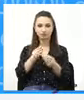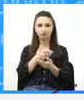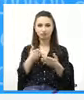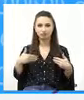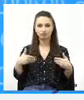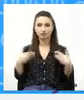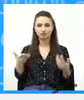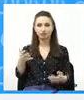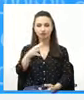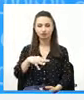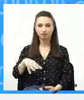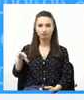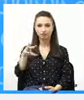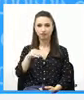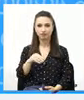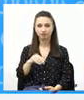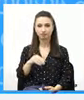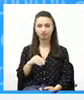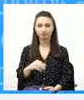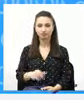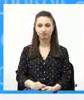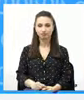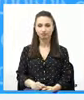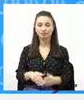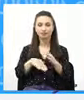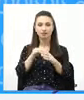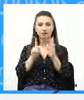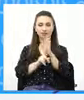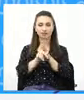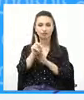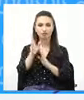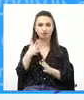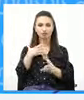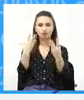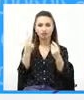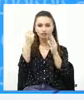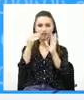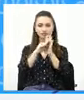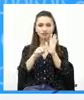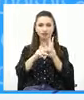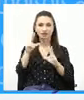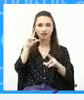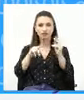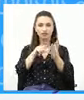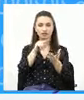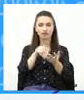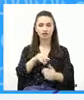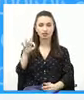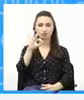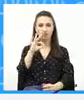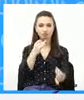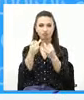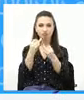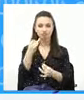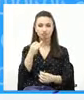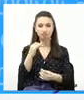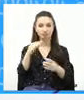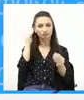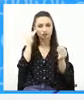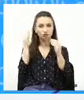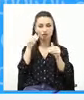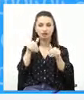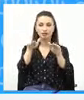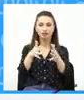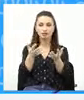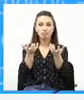Trebuie să mergem să ne vedem cu elas. Vidre David Schept. Ce ai întrebat despre gătitul este nebulis a câte trebuie să gănghelos, mijelobas, când